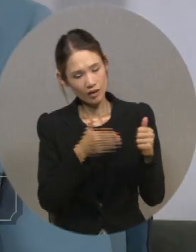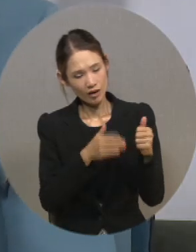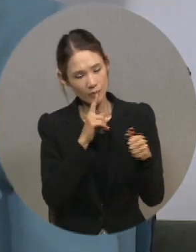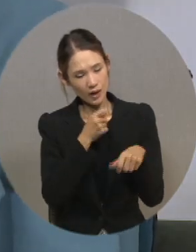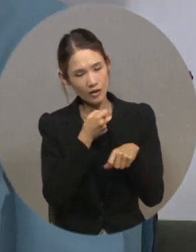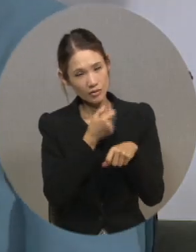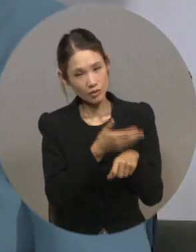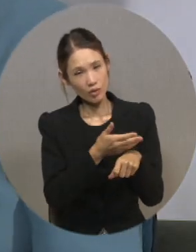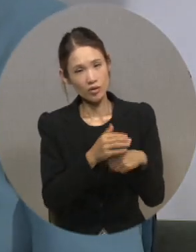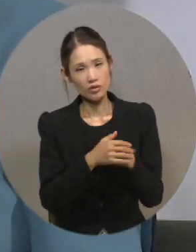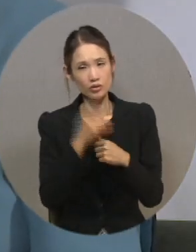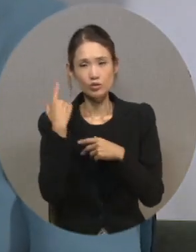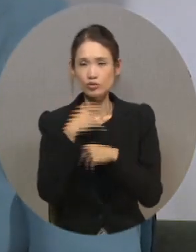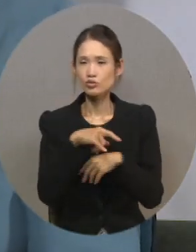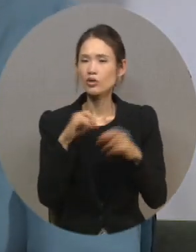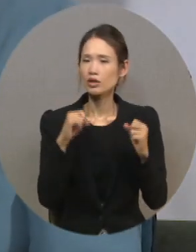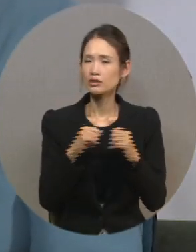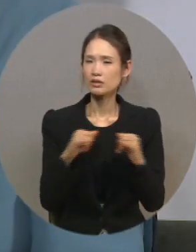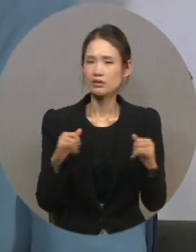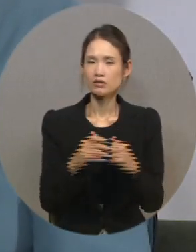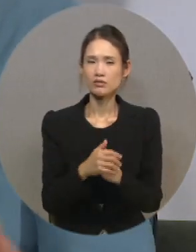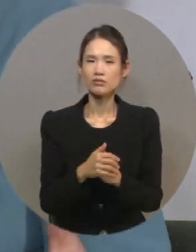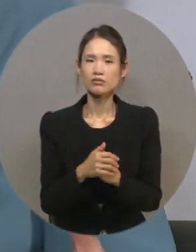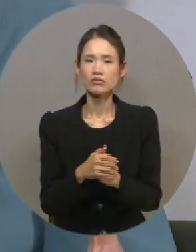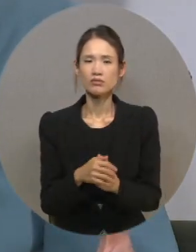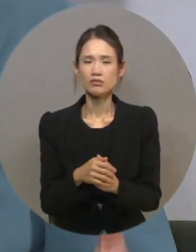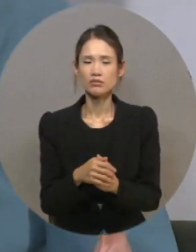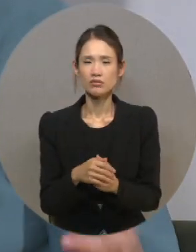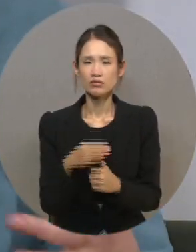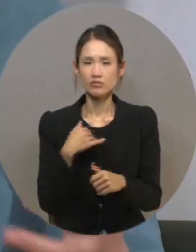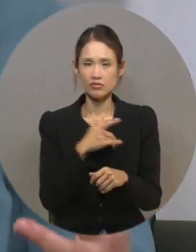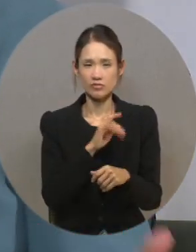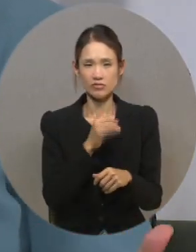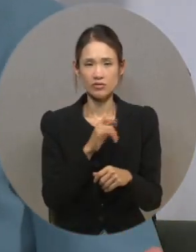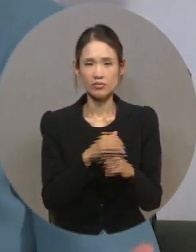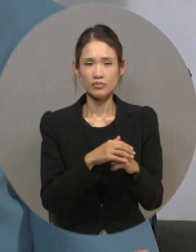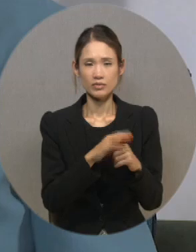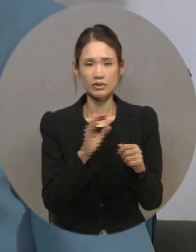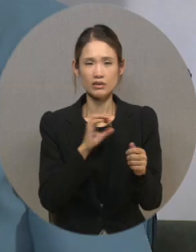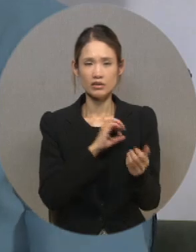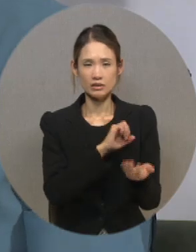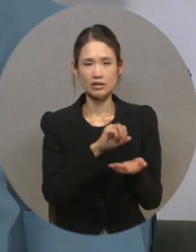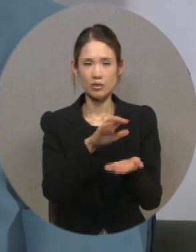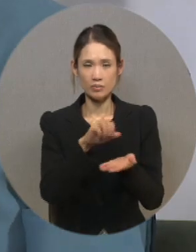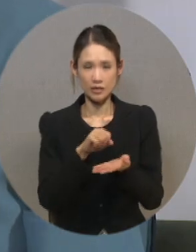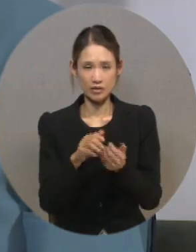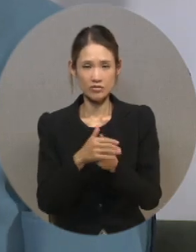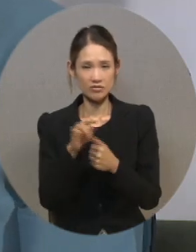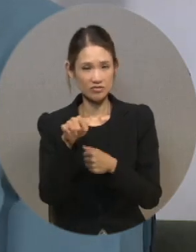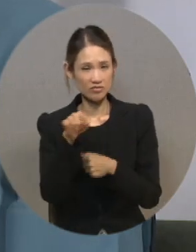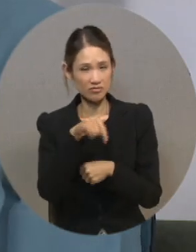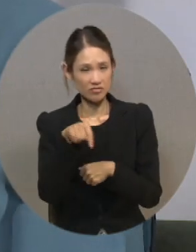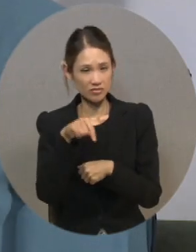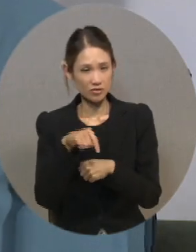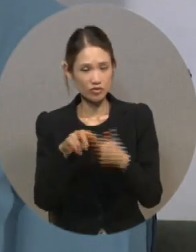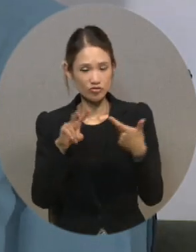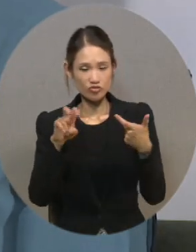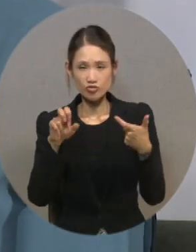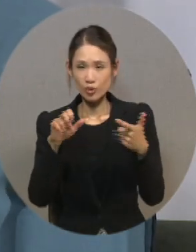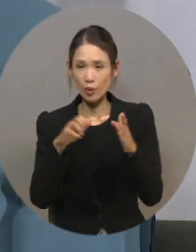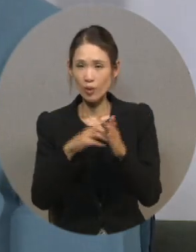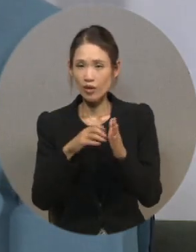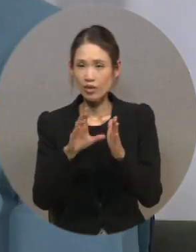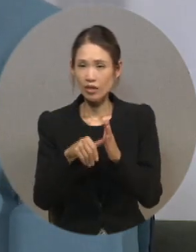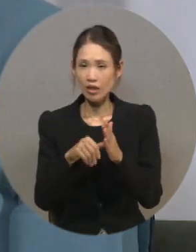그랬더니 중국에 있는 사람이, 야, 우리는 난민들을 많이 받아들이는데 한국은 니네가 6.25 때나 일제시대